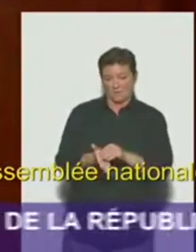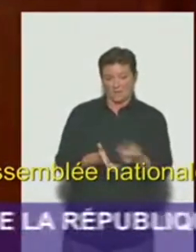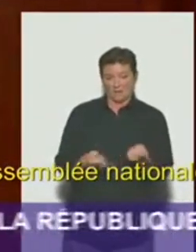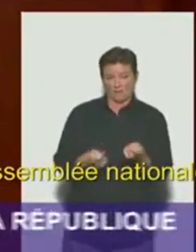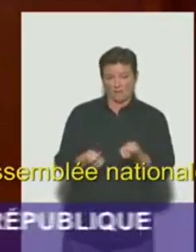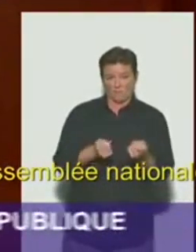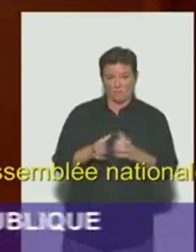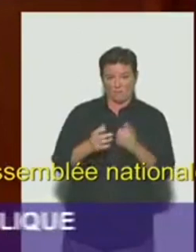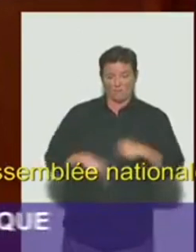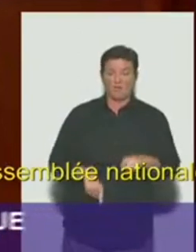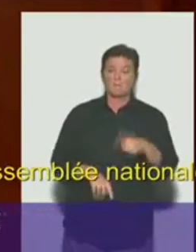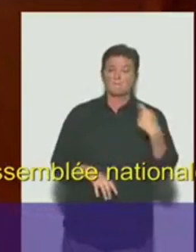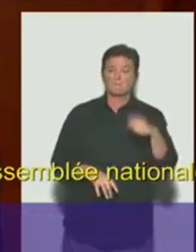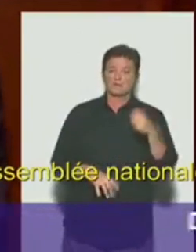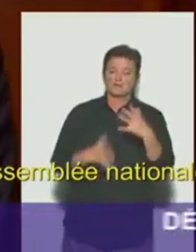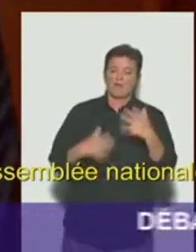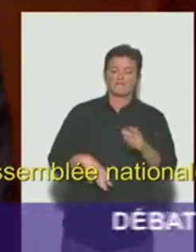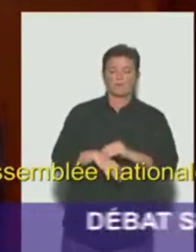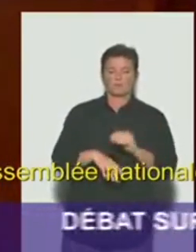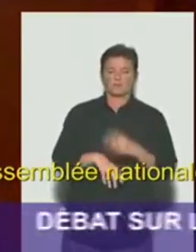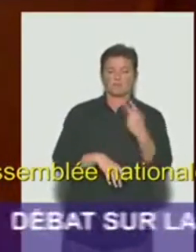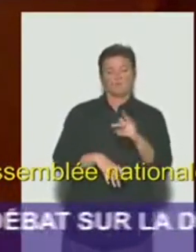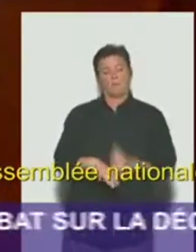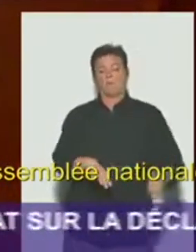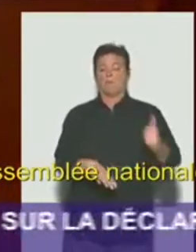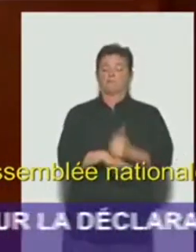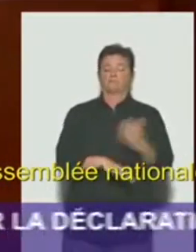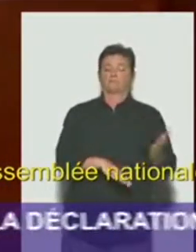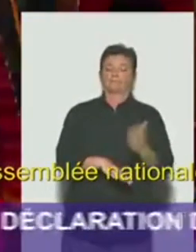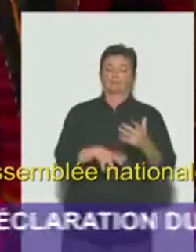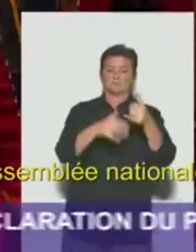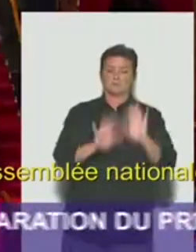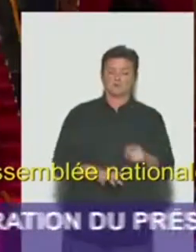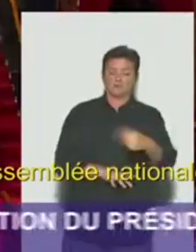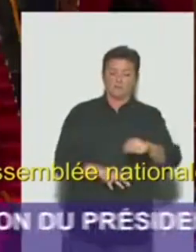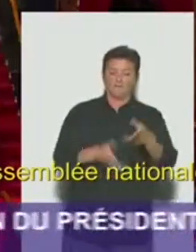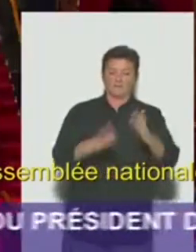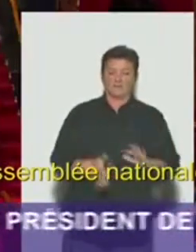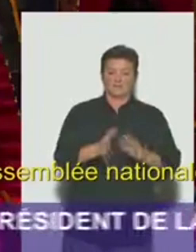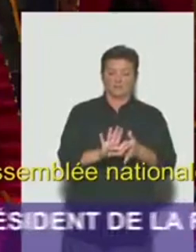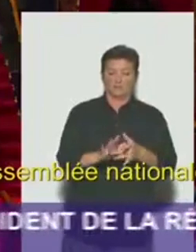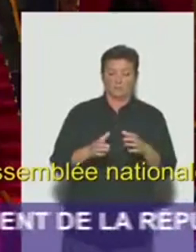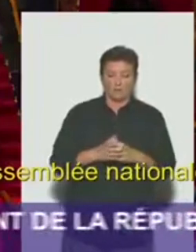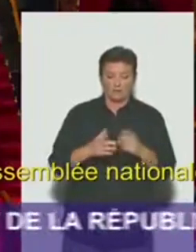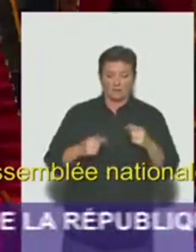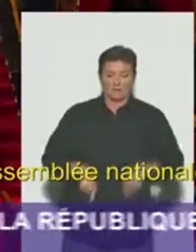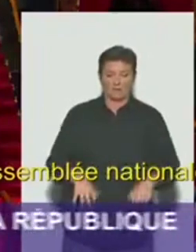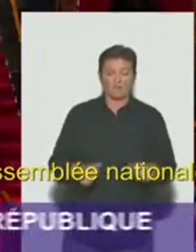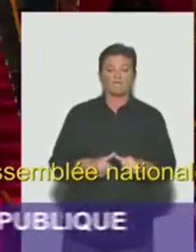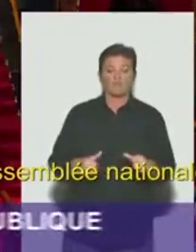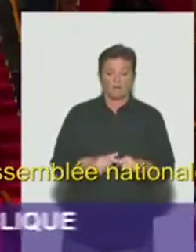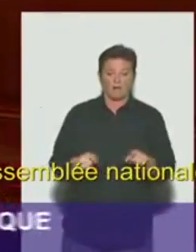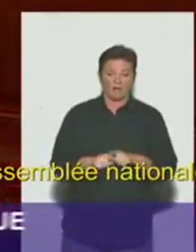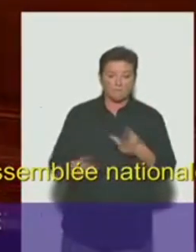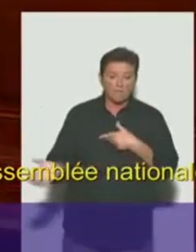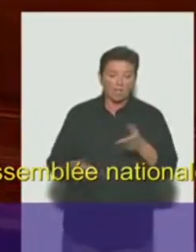le président de la République et ses conseillers de la haute administration décident, tandis que le gouvernement joue les porteurs